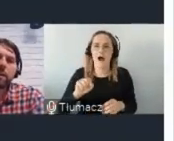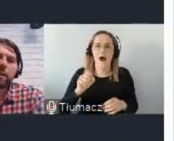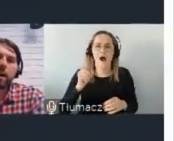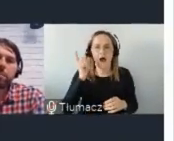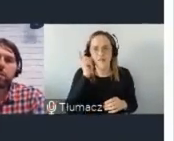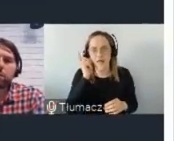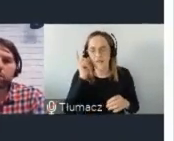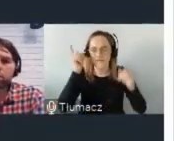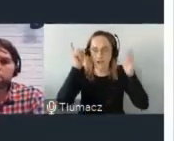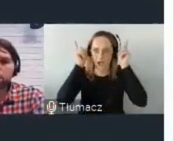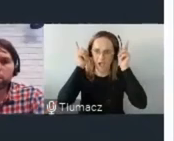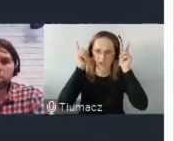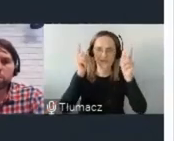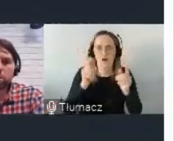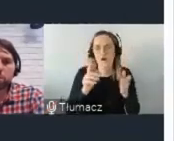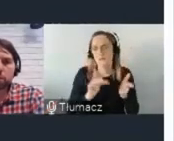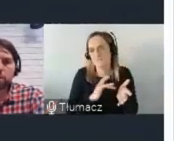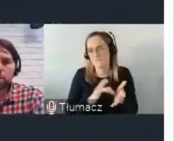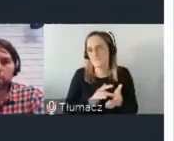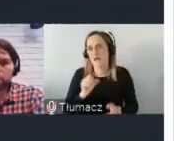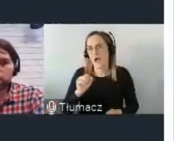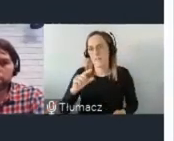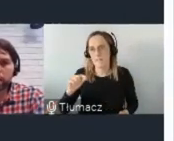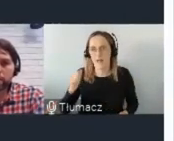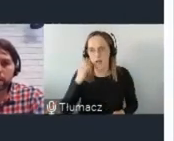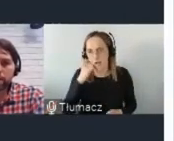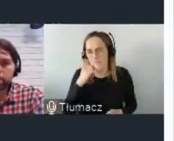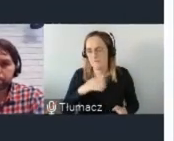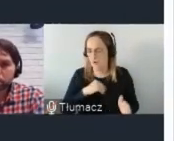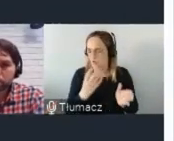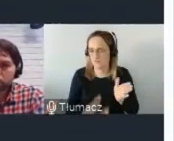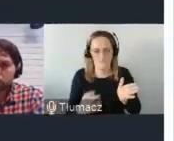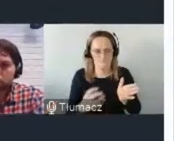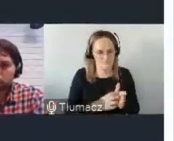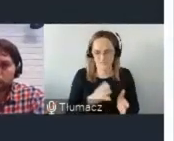iPhone'y, iPady, to też spokojnie może sobie zainstalować tą aplikację.